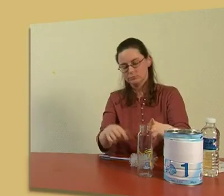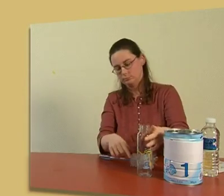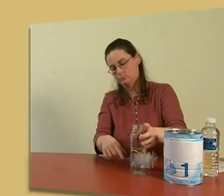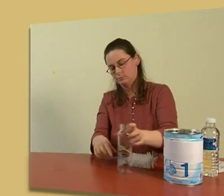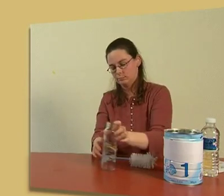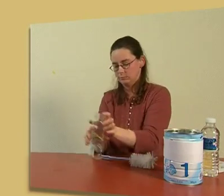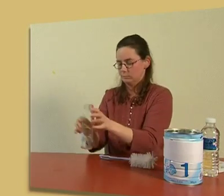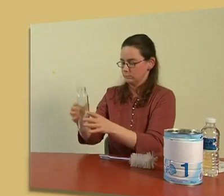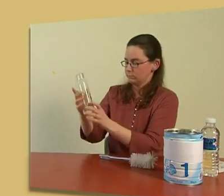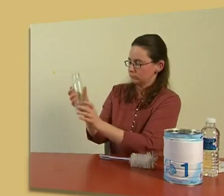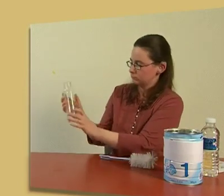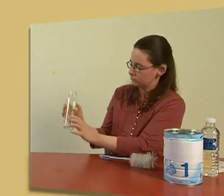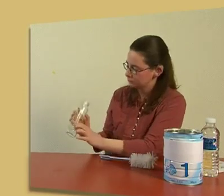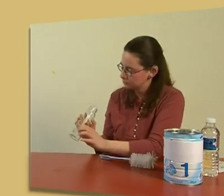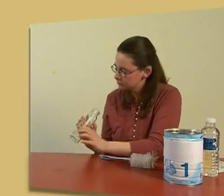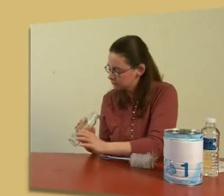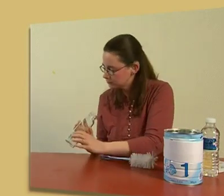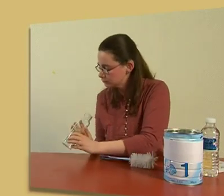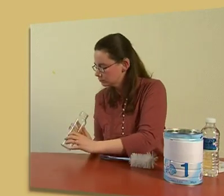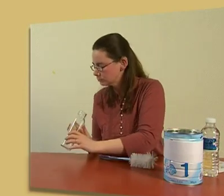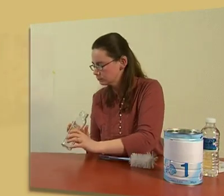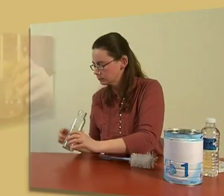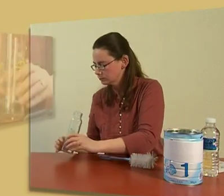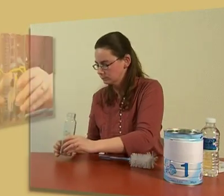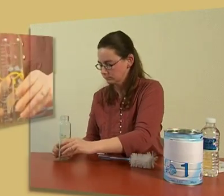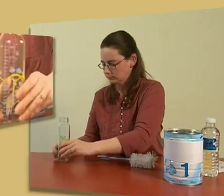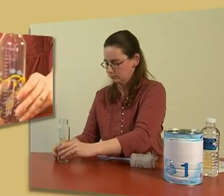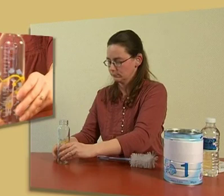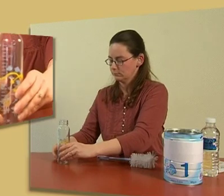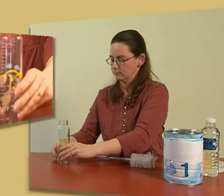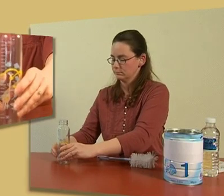30, 60, 90, il y a des petits traits.